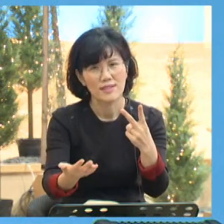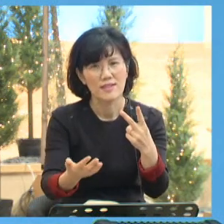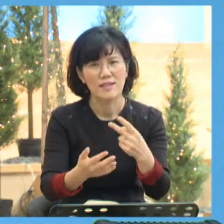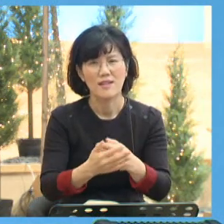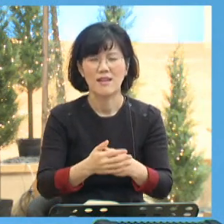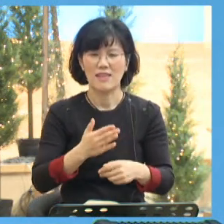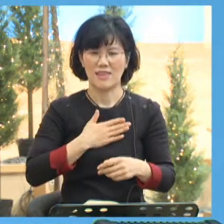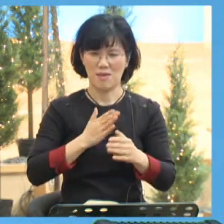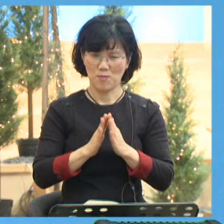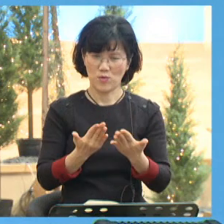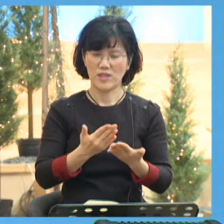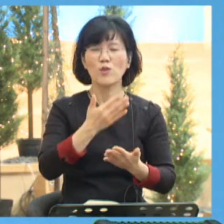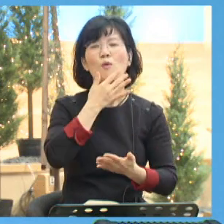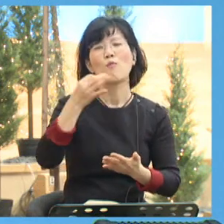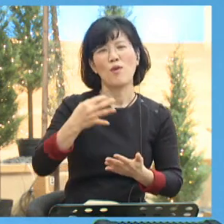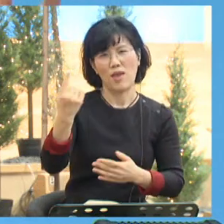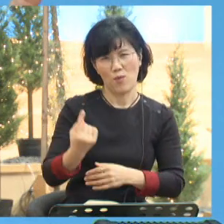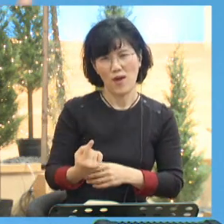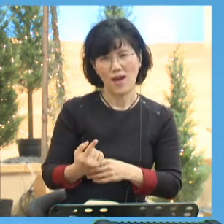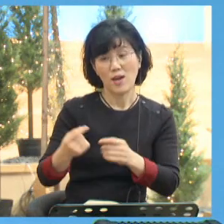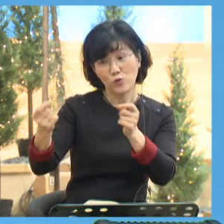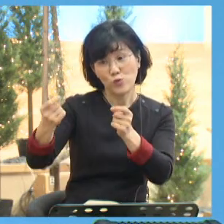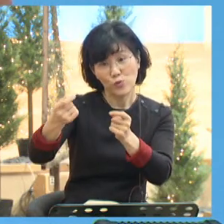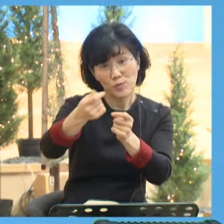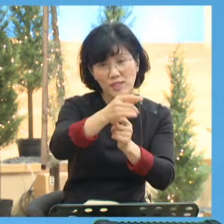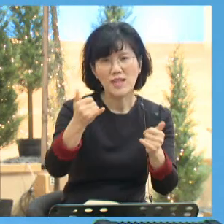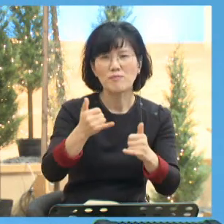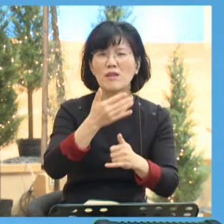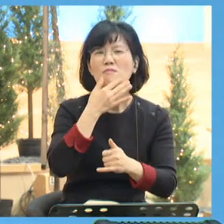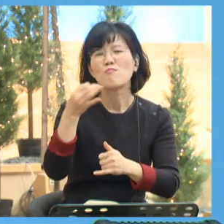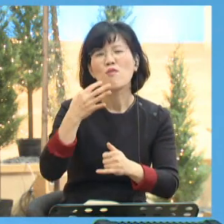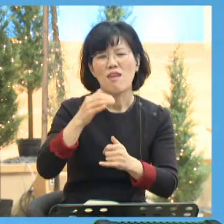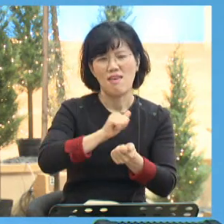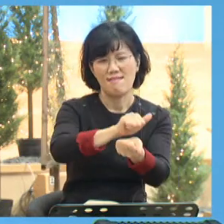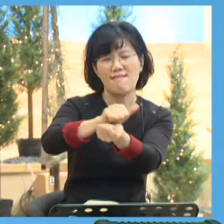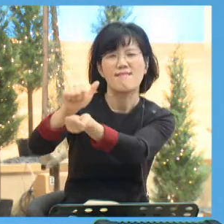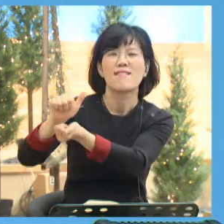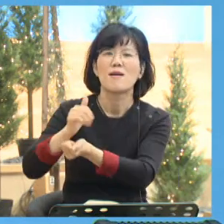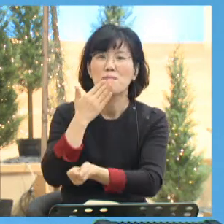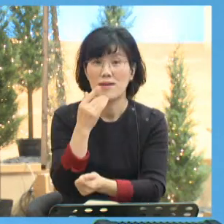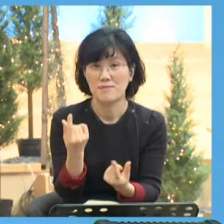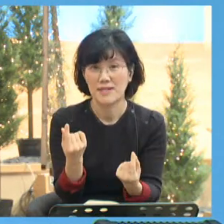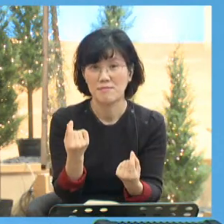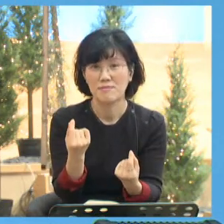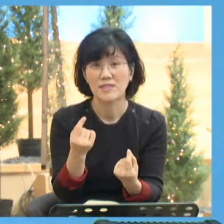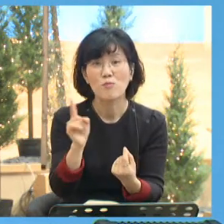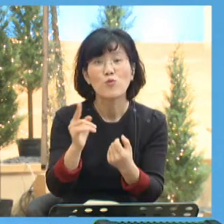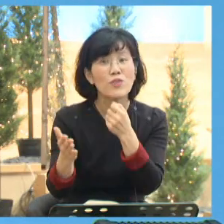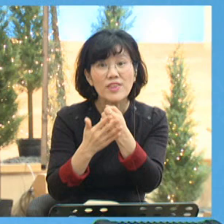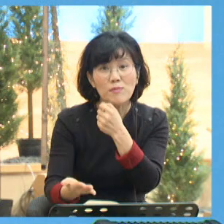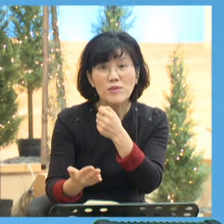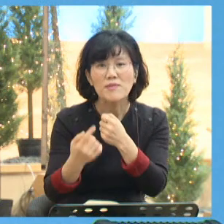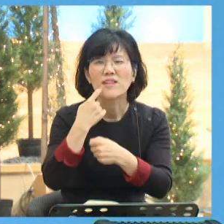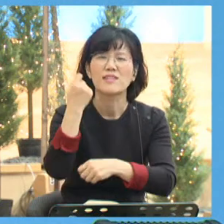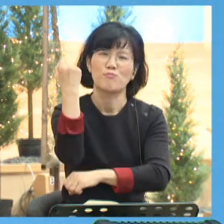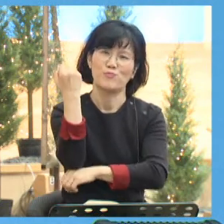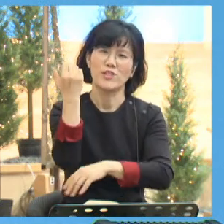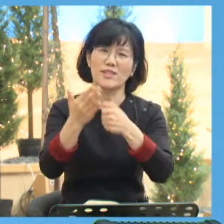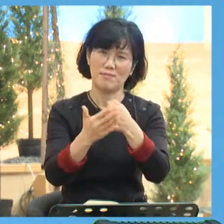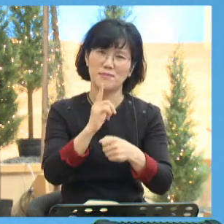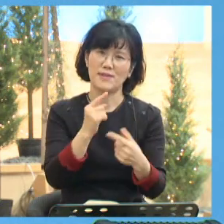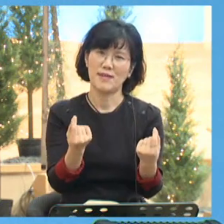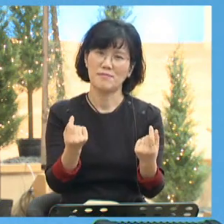내게도 불행하고 주변 사람들을 불행하게 만드는 무엇 때문에 쓴 뿌리 때문에